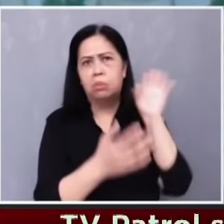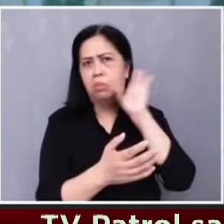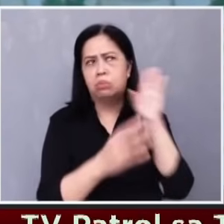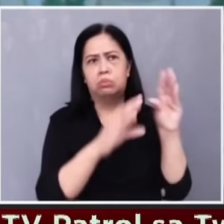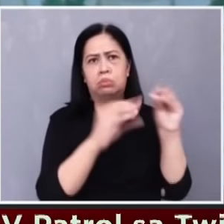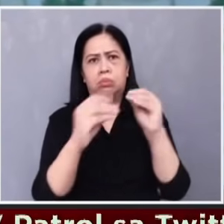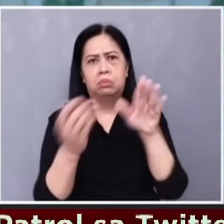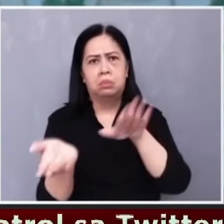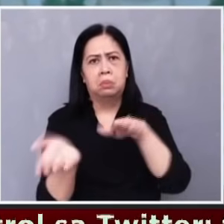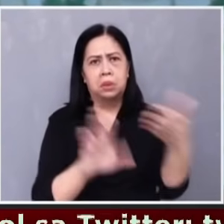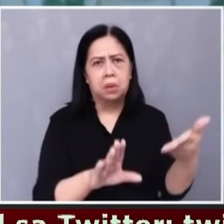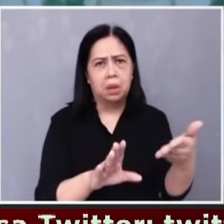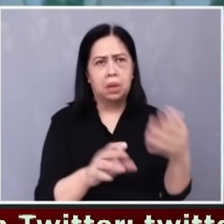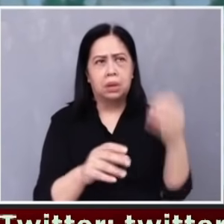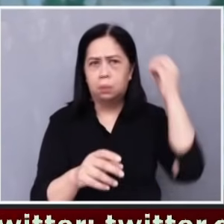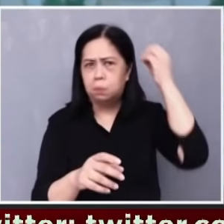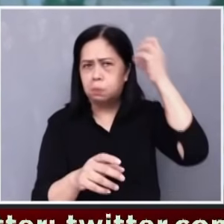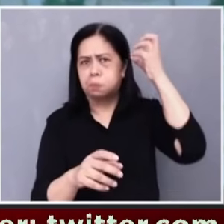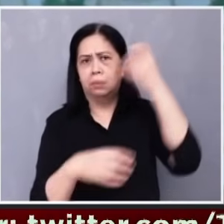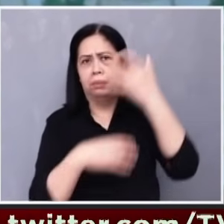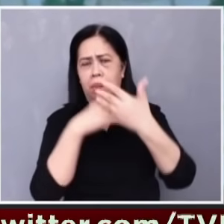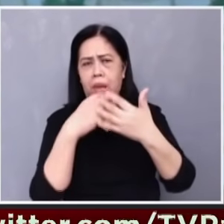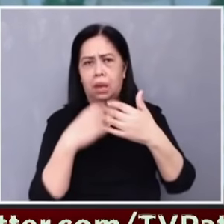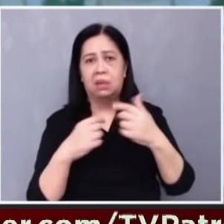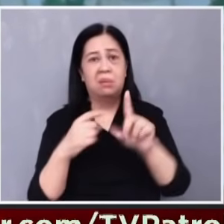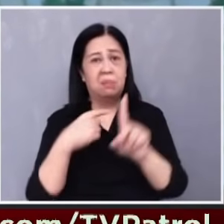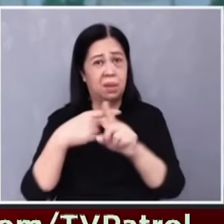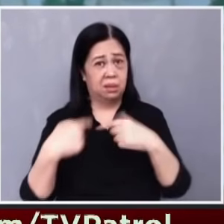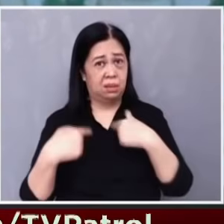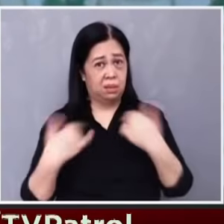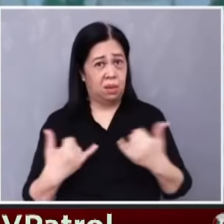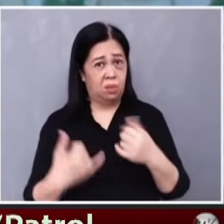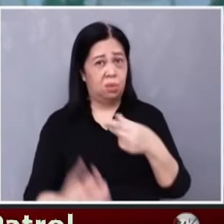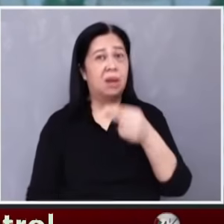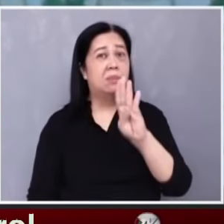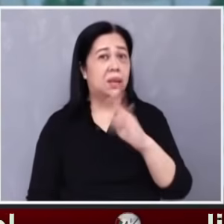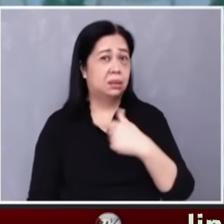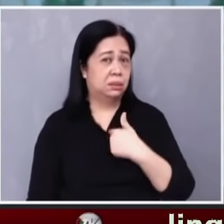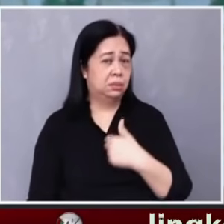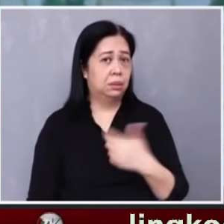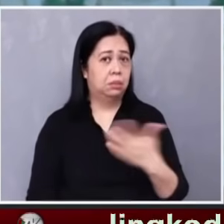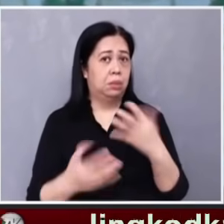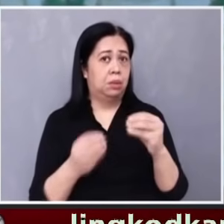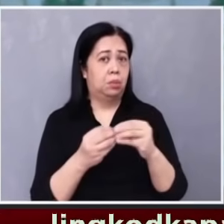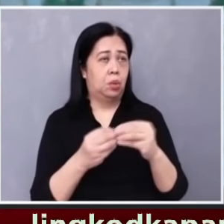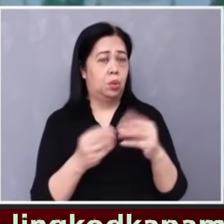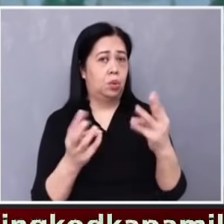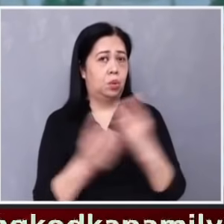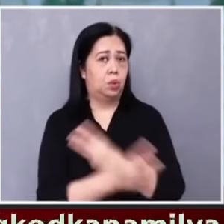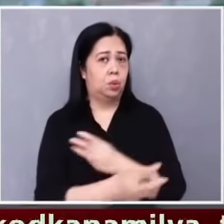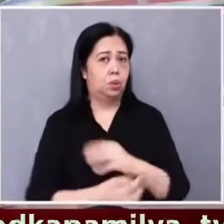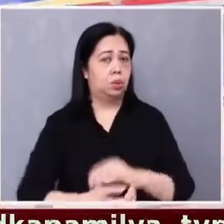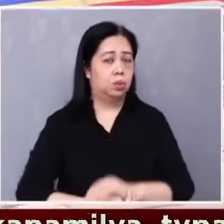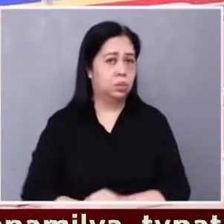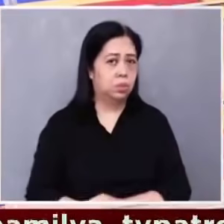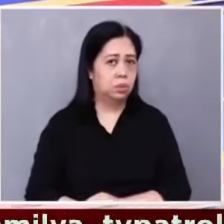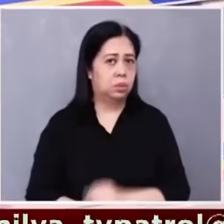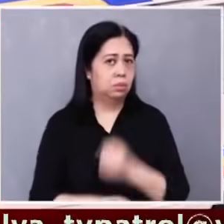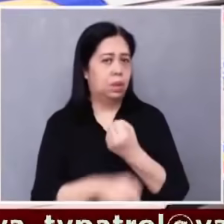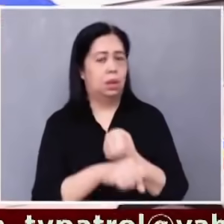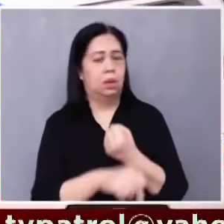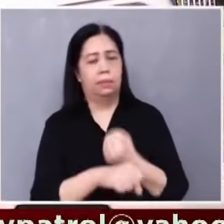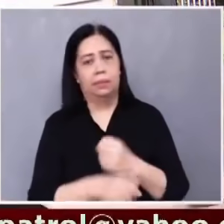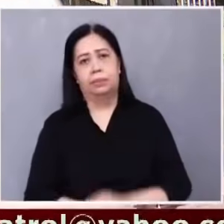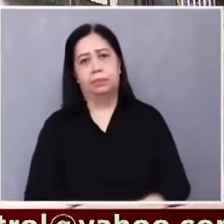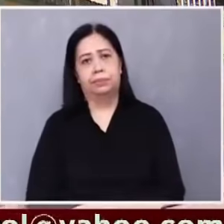dugo daw sa ulo. Tapos ngayon, high blood pa ako. Baka lalo lang kaming mahirapan.